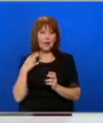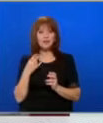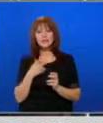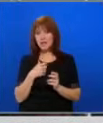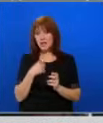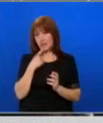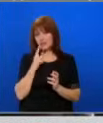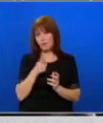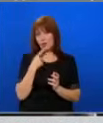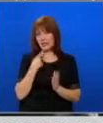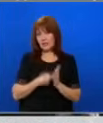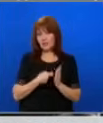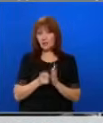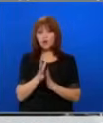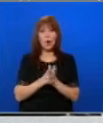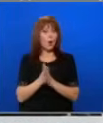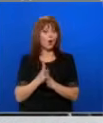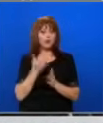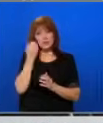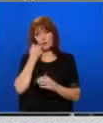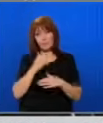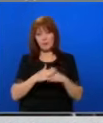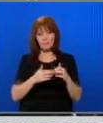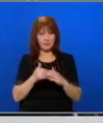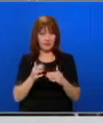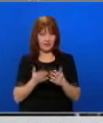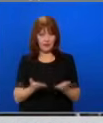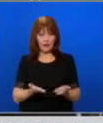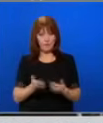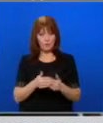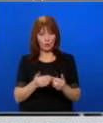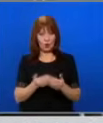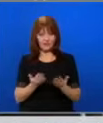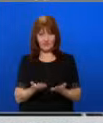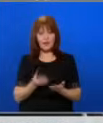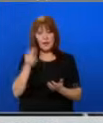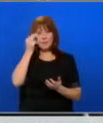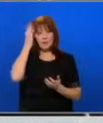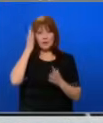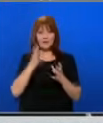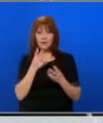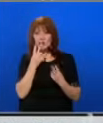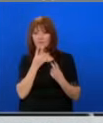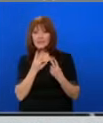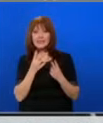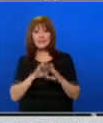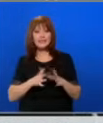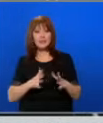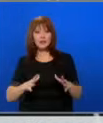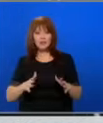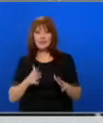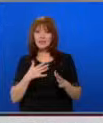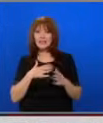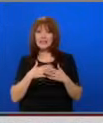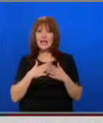твърдя, че хората са добре подготвени. Не очаквам такова подценяване. Българското правителство следи ситуацията с похитения